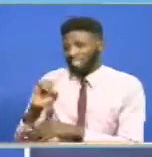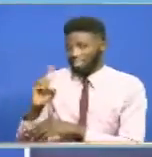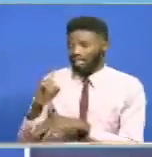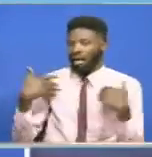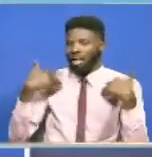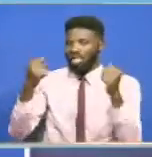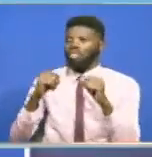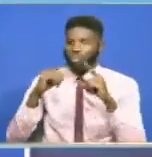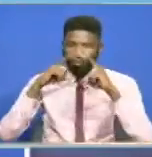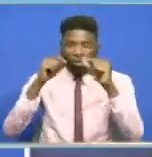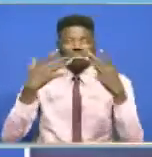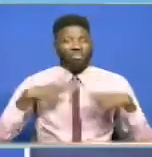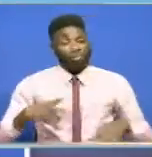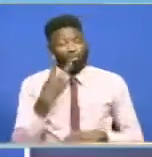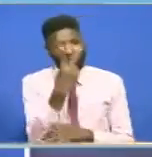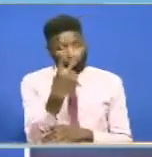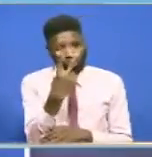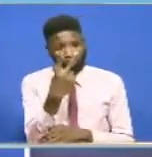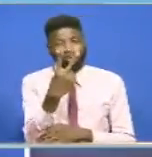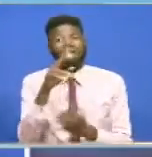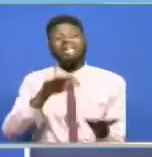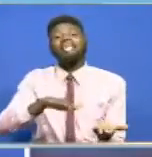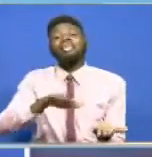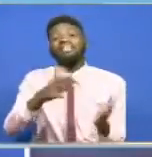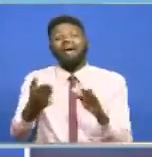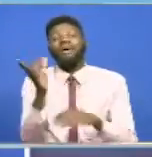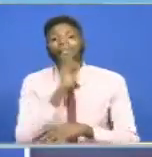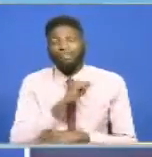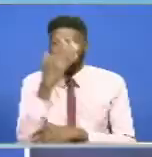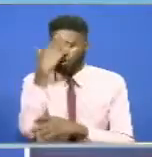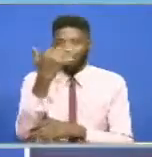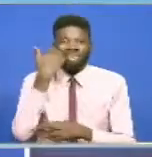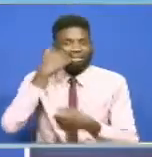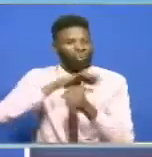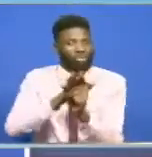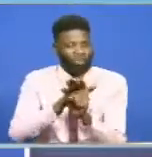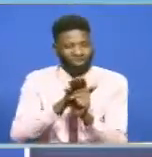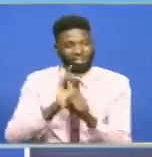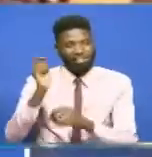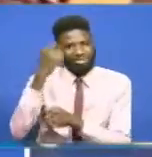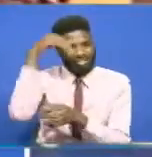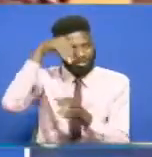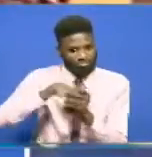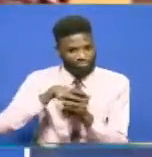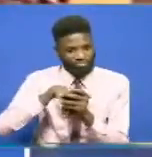imesema wagonjwa wawili zaidi wameaga dunia kutokana na Korona humu nchini.